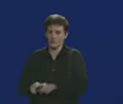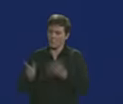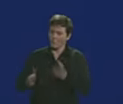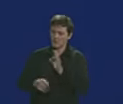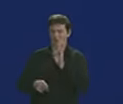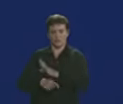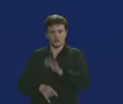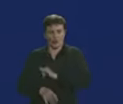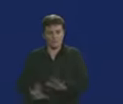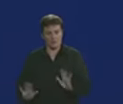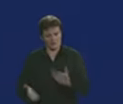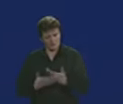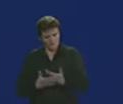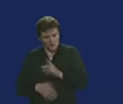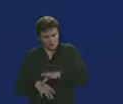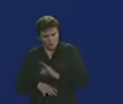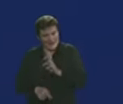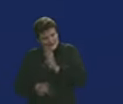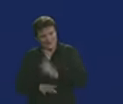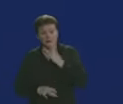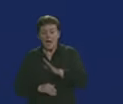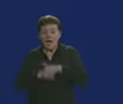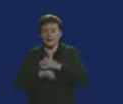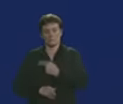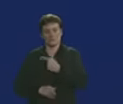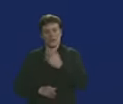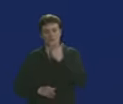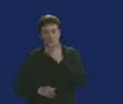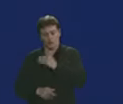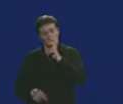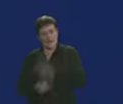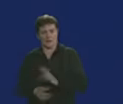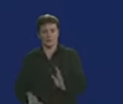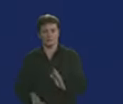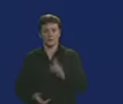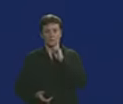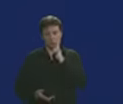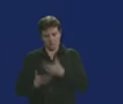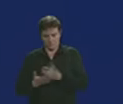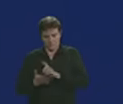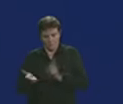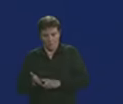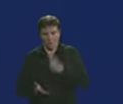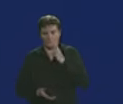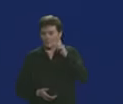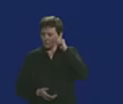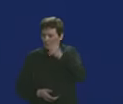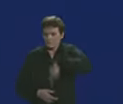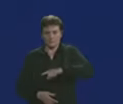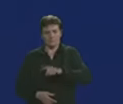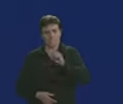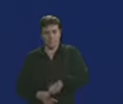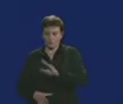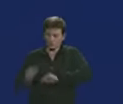hôpital. Je ne toucherai pas à l'aide médicale d'urgence parce que c'est un devoir pour la République française